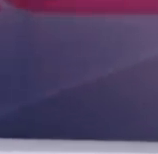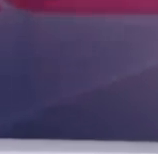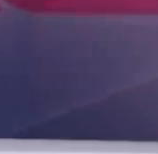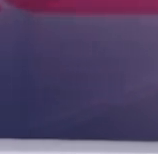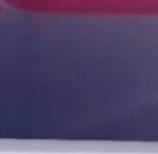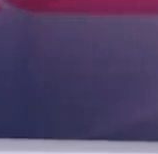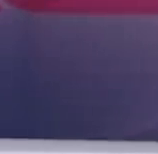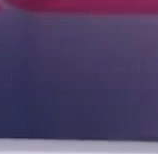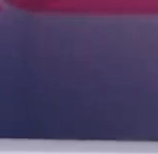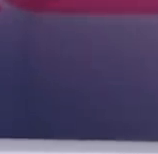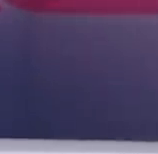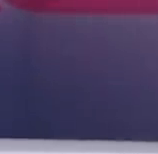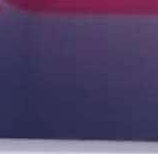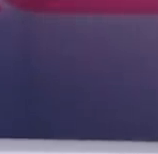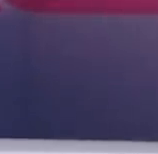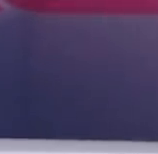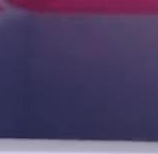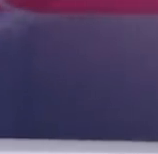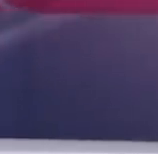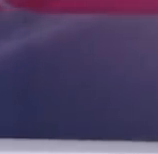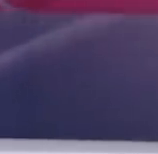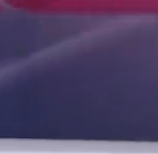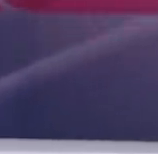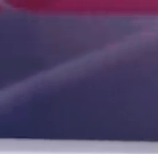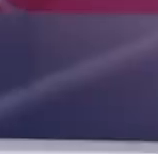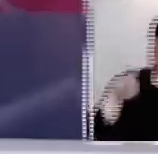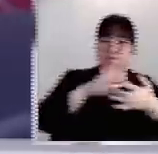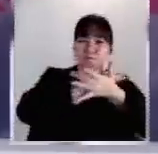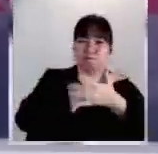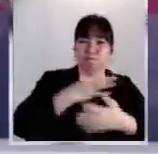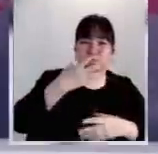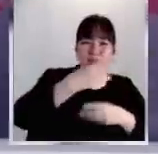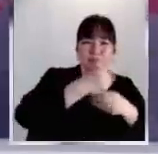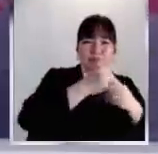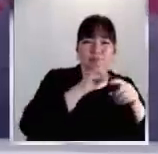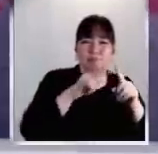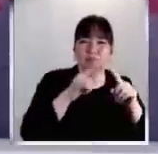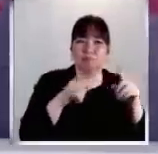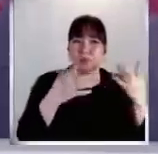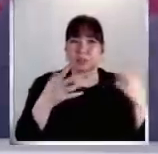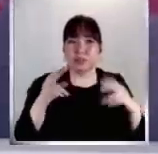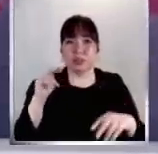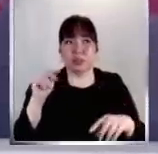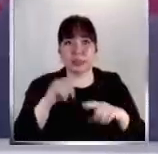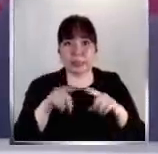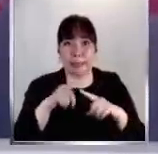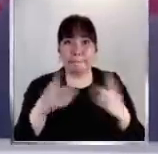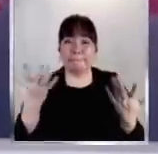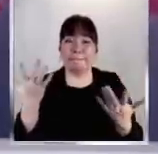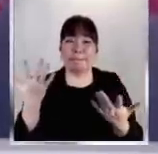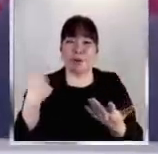panawagan sa publiko kaugnay sa tumataas na kaso ng COVID-19 ang laman ng mga atibidad at pahayag ng ilang tatakbo sa pagkapangulo